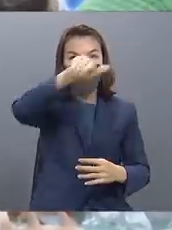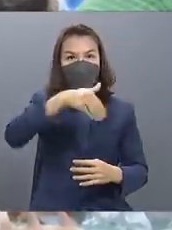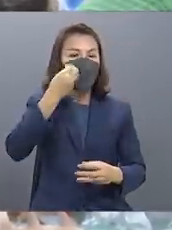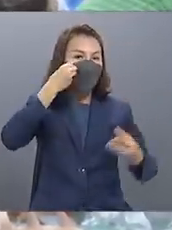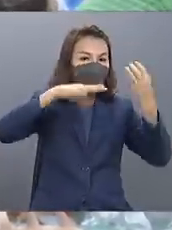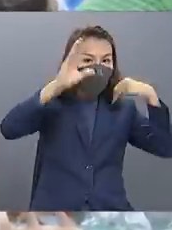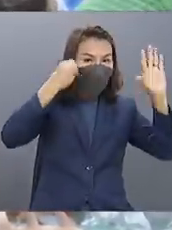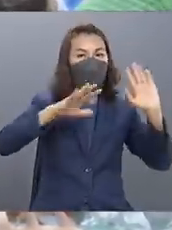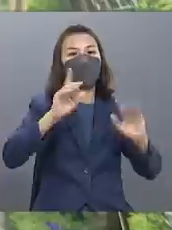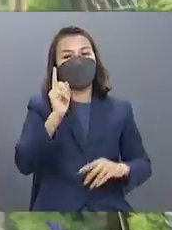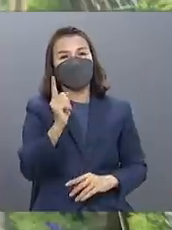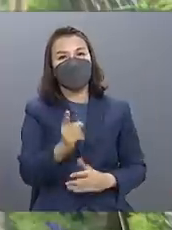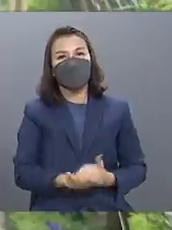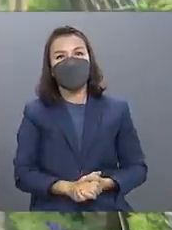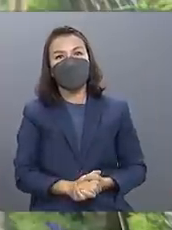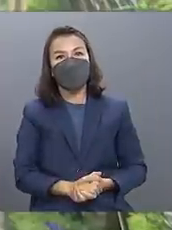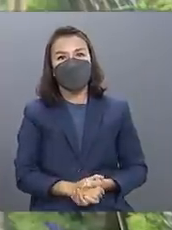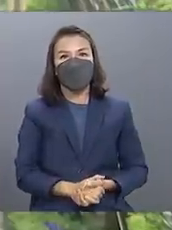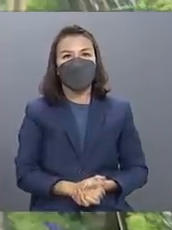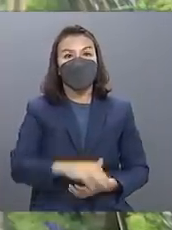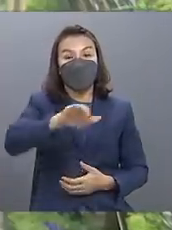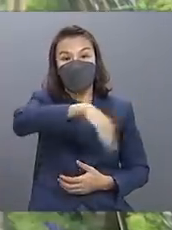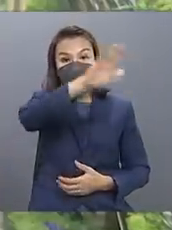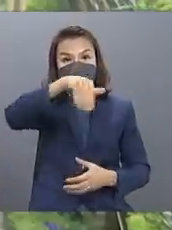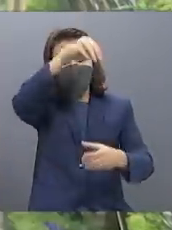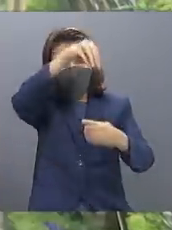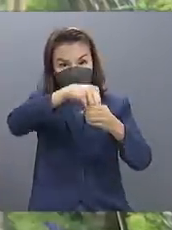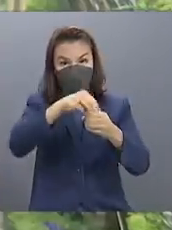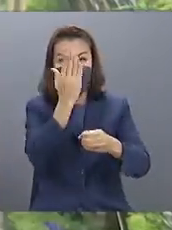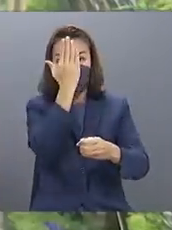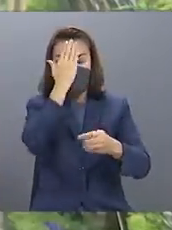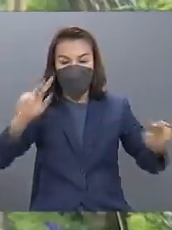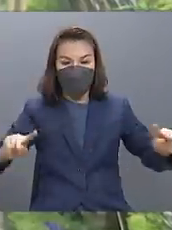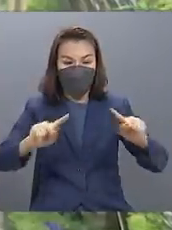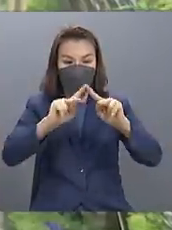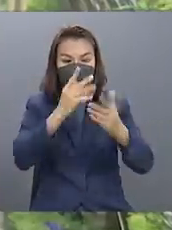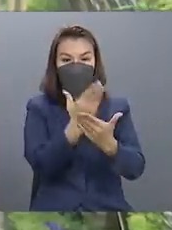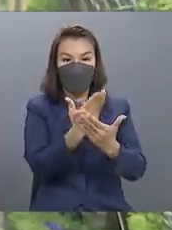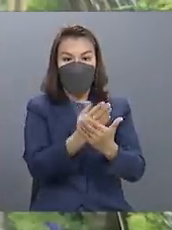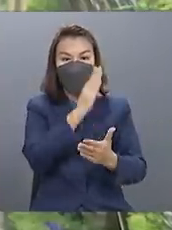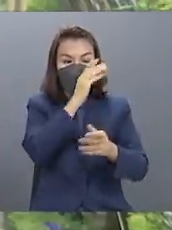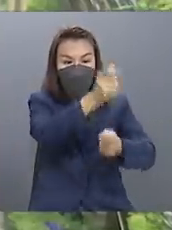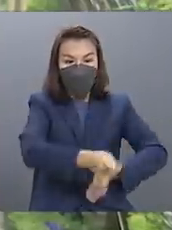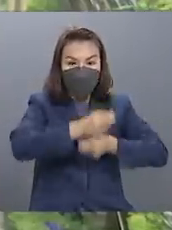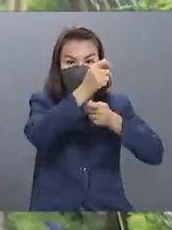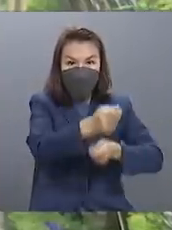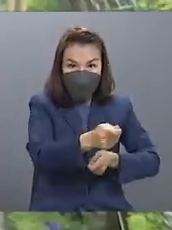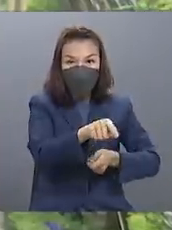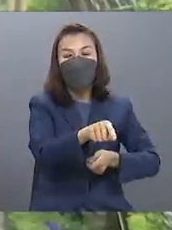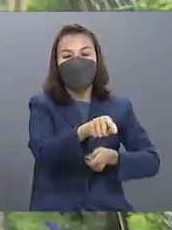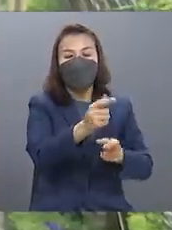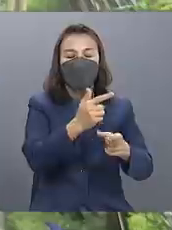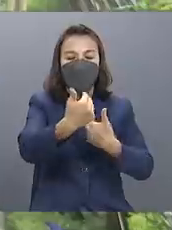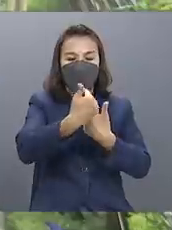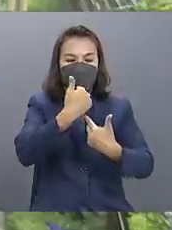ทีครับเกษตรกรที่เดินทางมาอยู่บริเวณหน้ากระทรวงการคลังบอกว่าหากอาทิตย์เกษตรไม่สามารถที่จะเป็นอาชีพในการเลี้ยงปากเลี้ยงท้อง